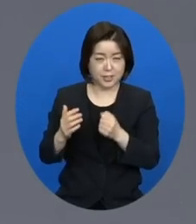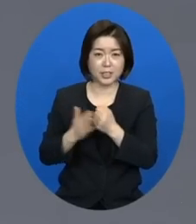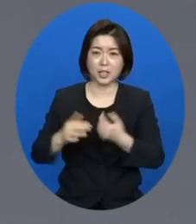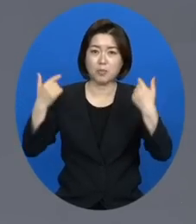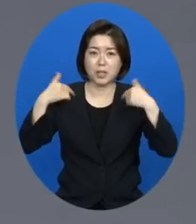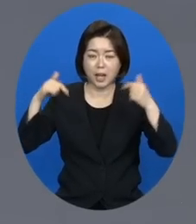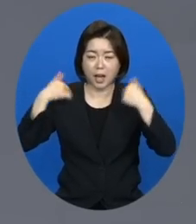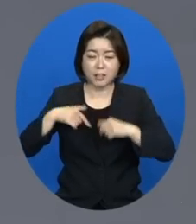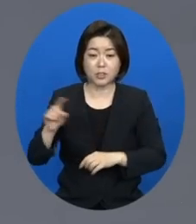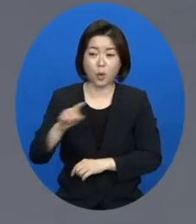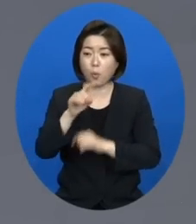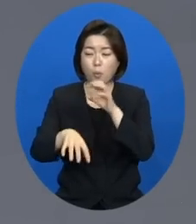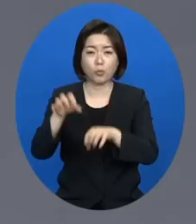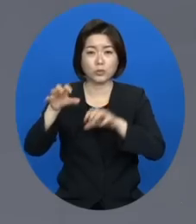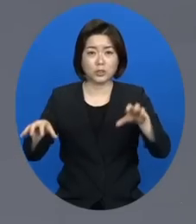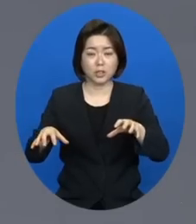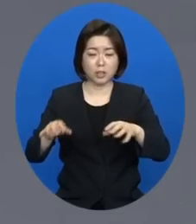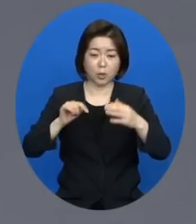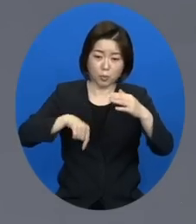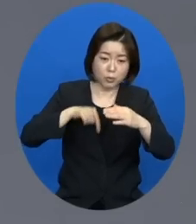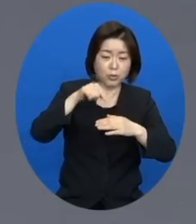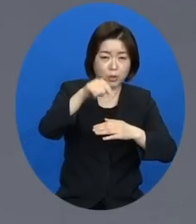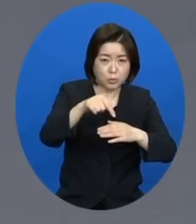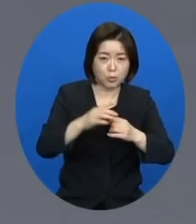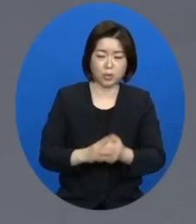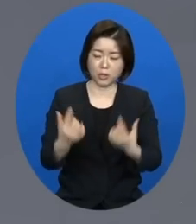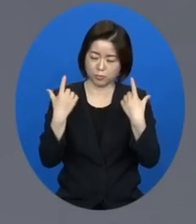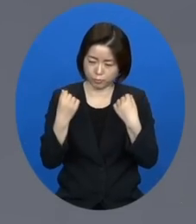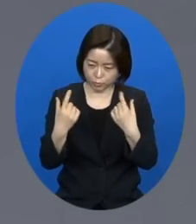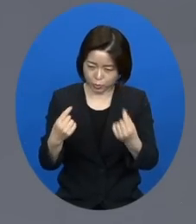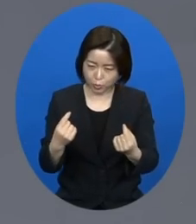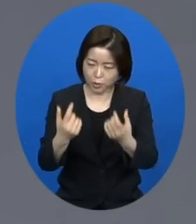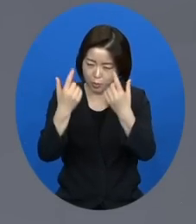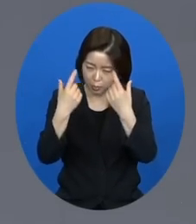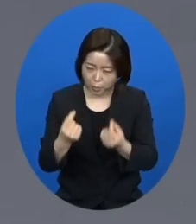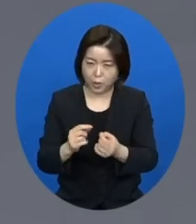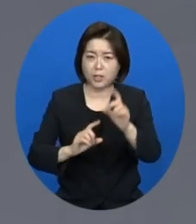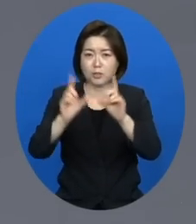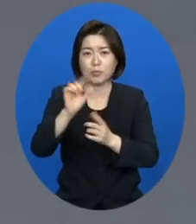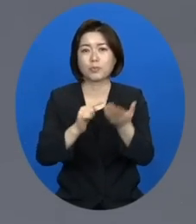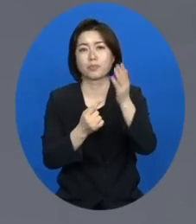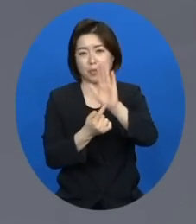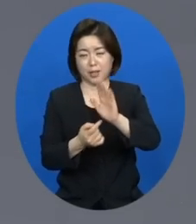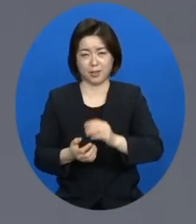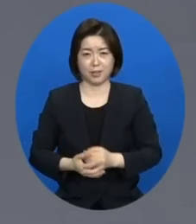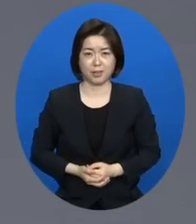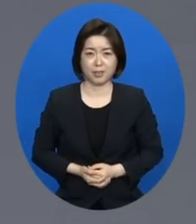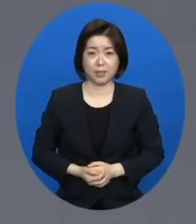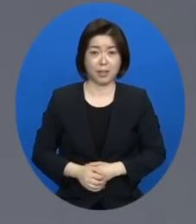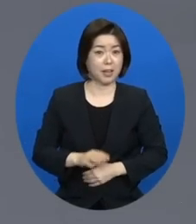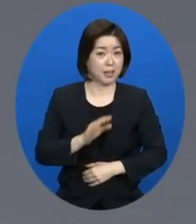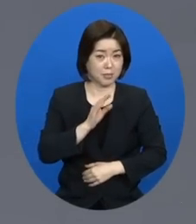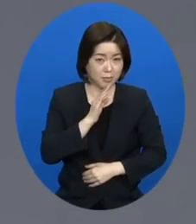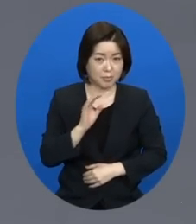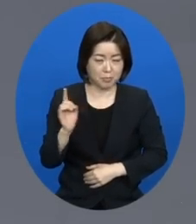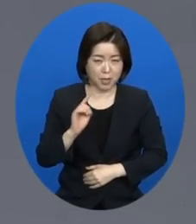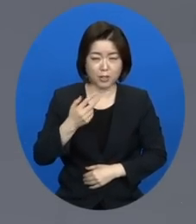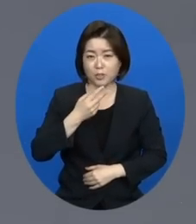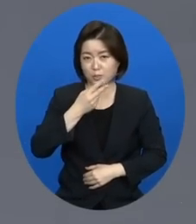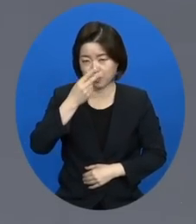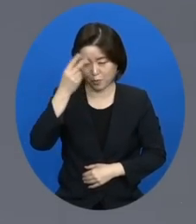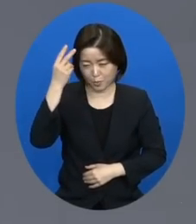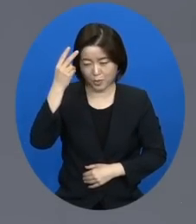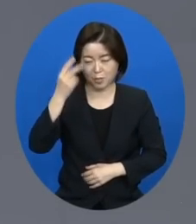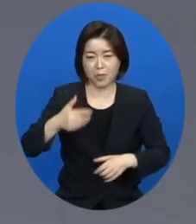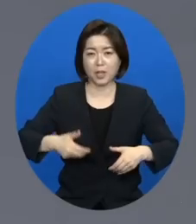언제나 어디서나 겉으로나 속으로나 동일한 사람을 가리킵니다. 바로 이 요셉에게